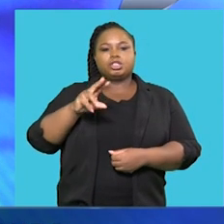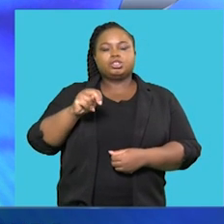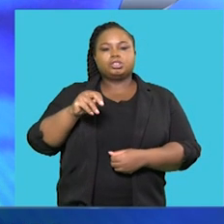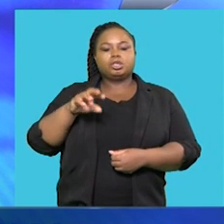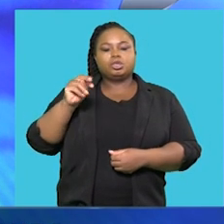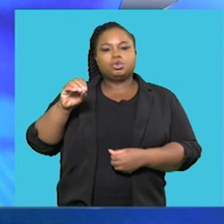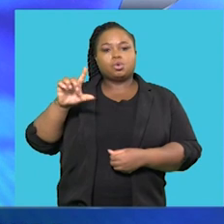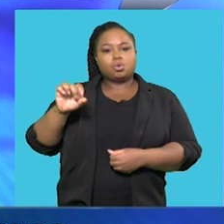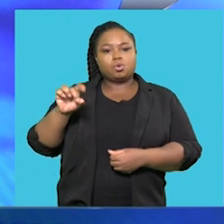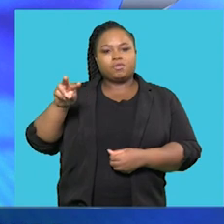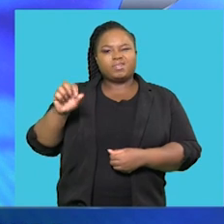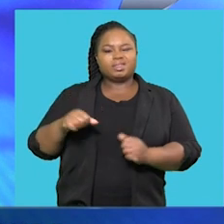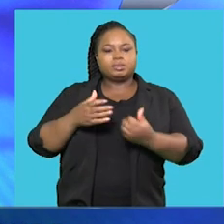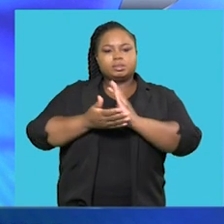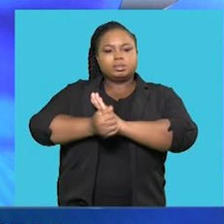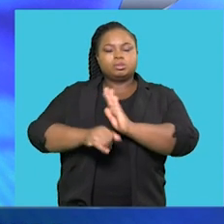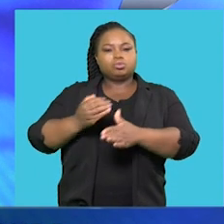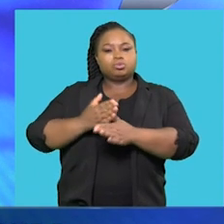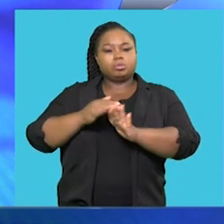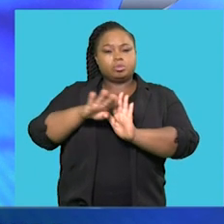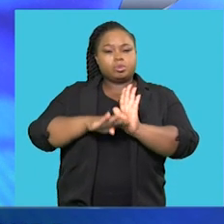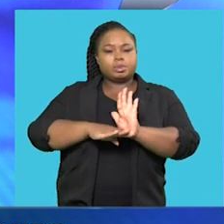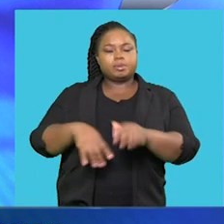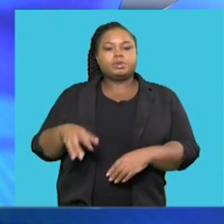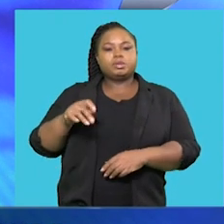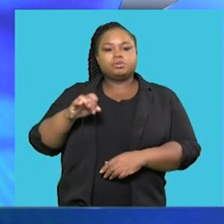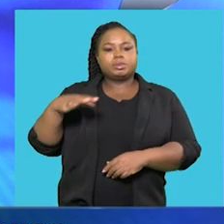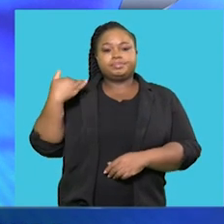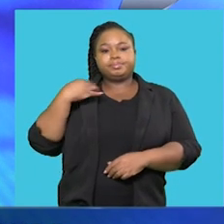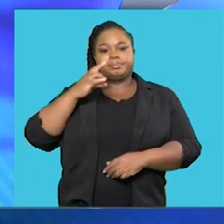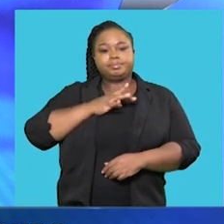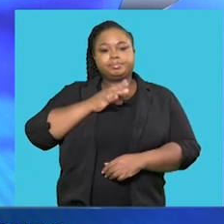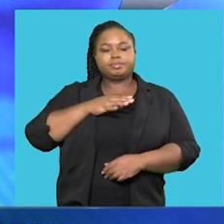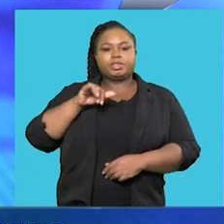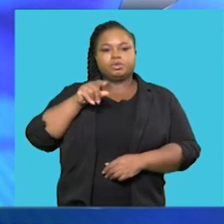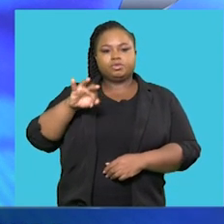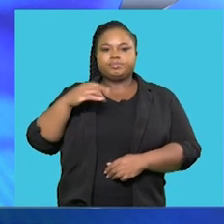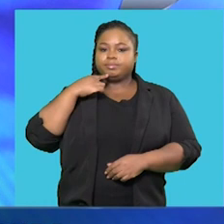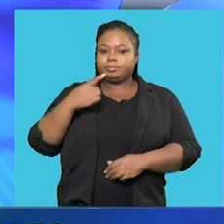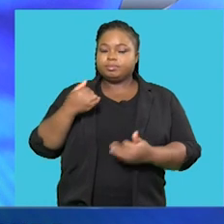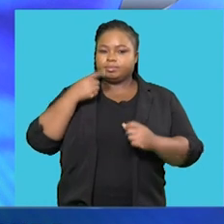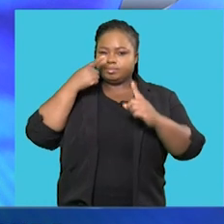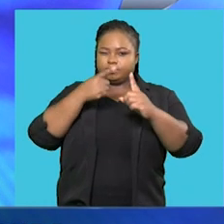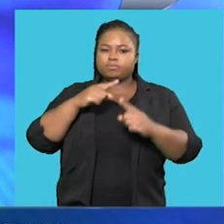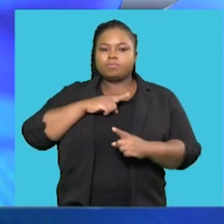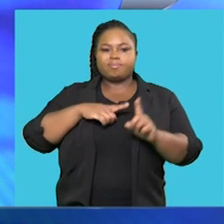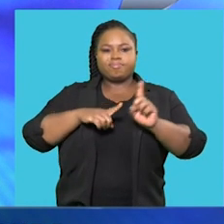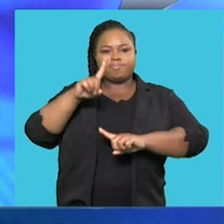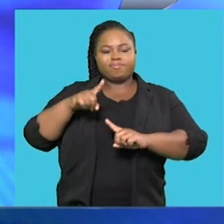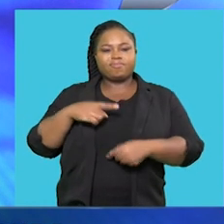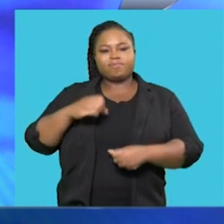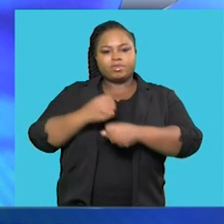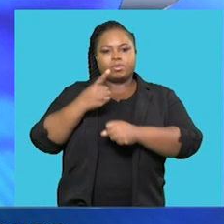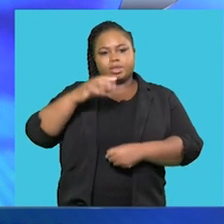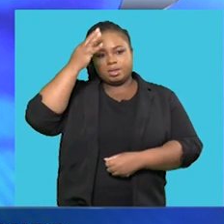Skills Program. Ethetha namalungu endaba kweziko lomboniso laseNasrec ngomgqibelo, uLesufi uthi le nkqubo yenziwe yayimpumelelo ngurhulumente